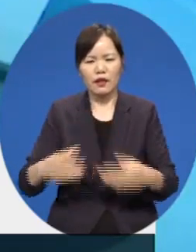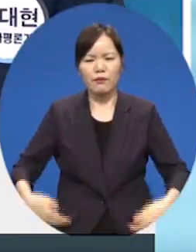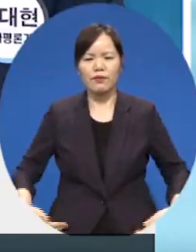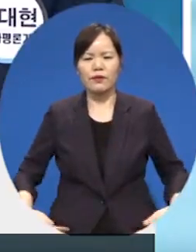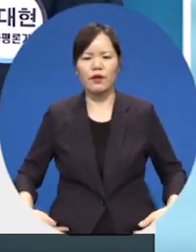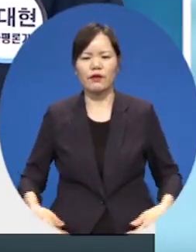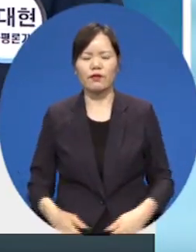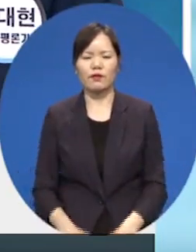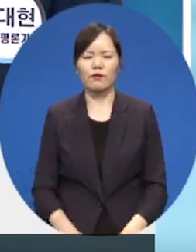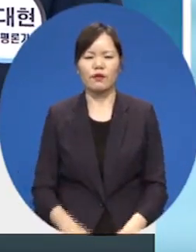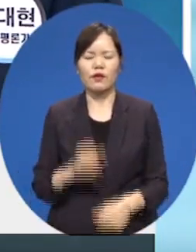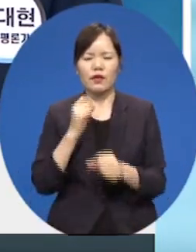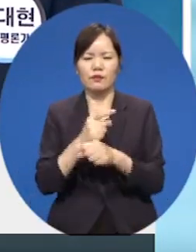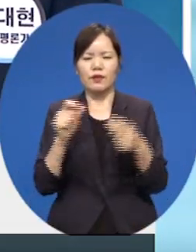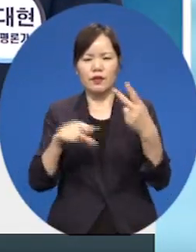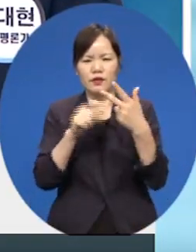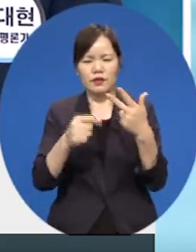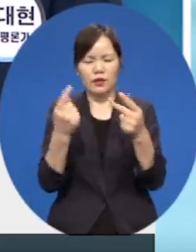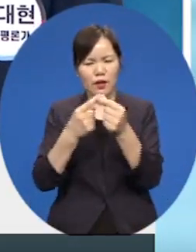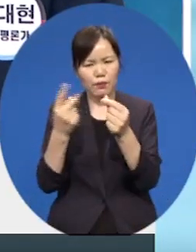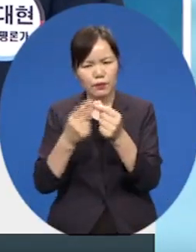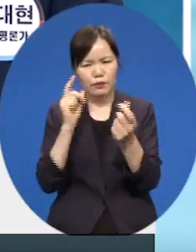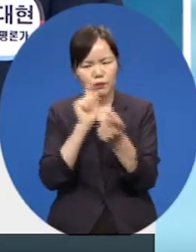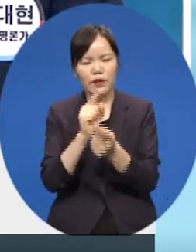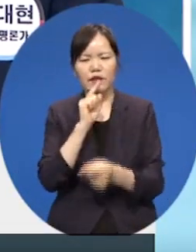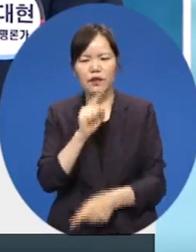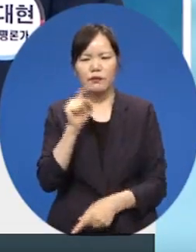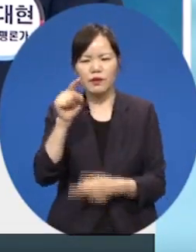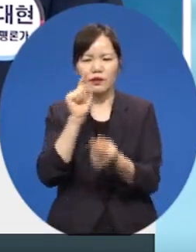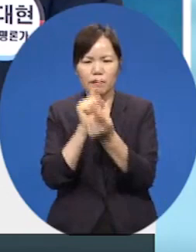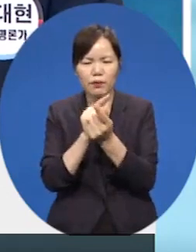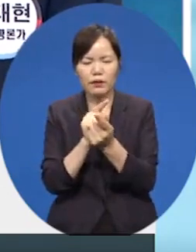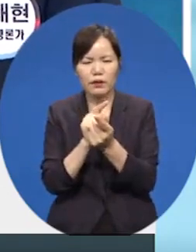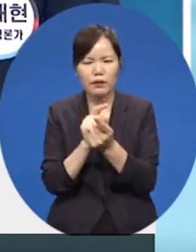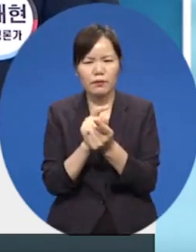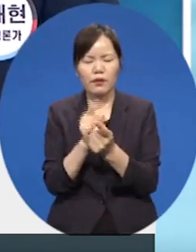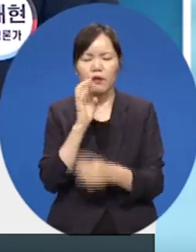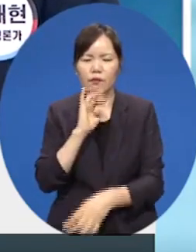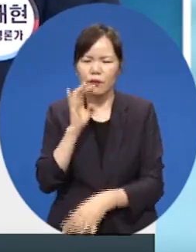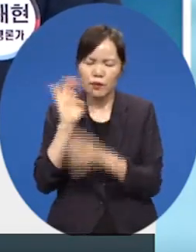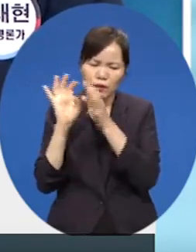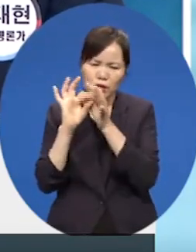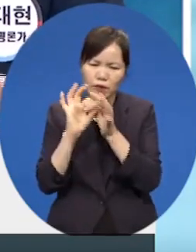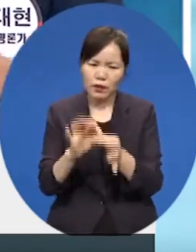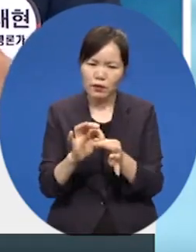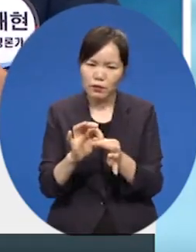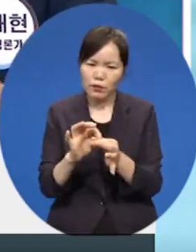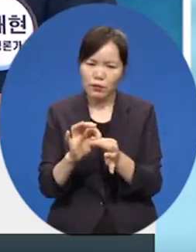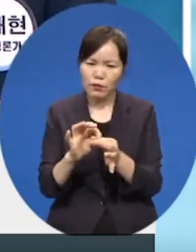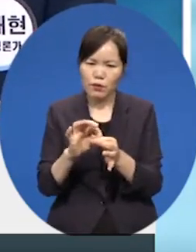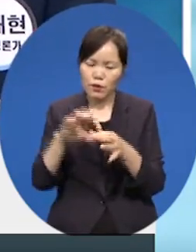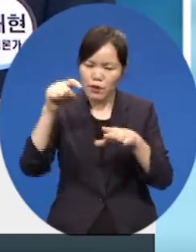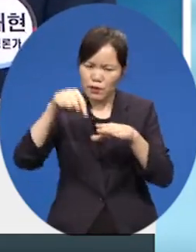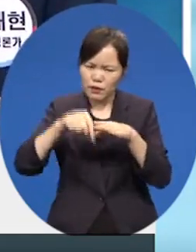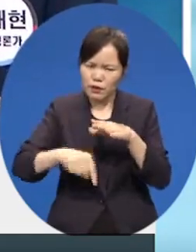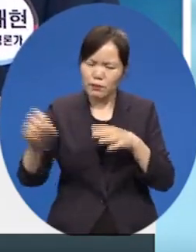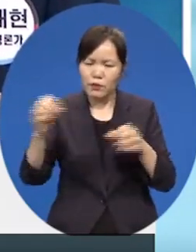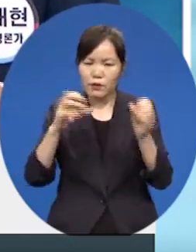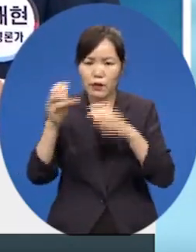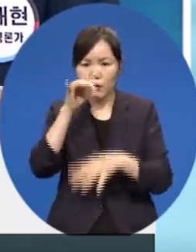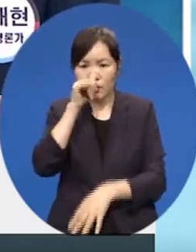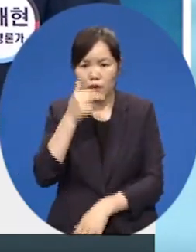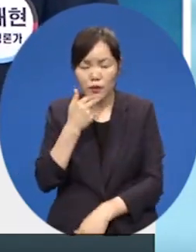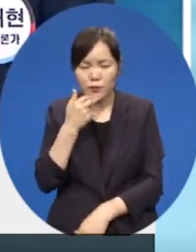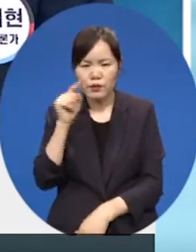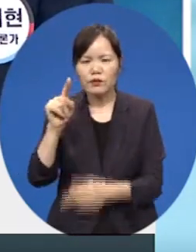뭐 이미 7월 달에 한두 차례 만났다라고 얘기를 하는데 그 만남이 몇 분간 얼마나 지속적으로 아니면 얼마나 깊이 있는 대화를 나눴는지